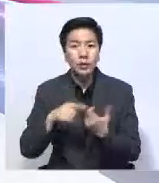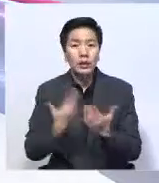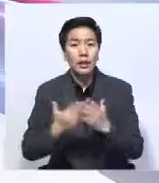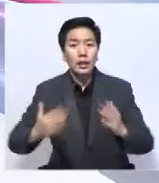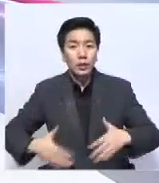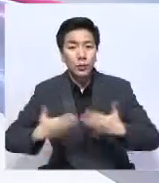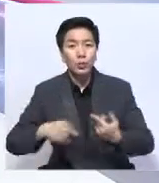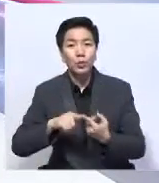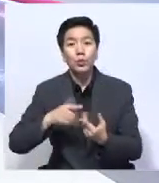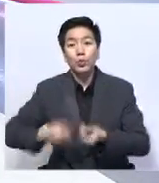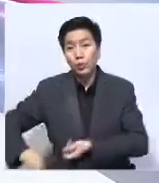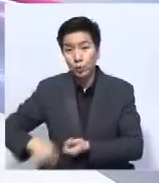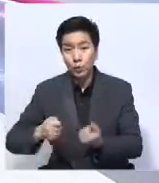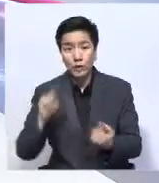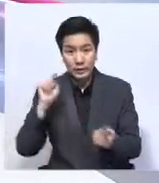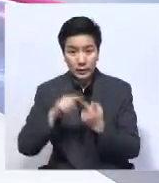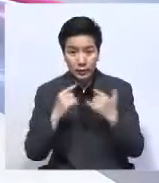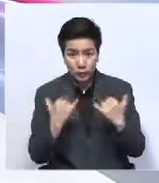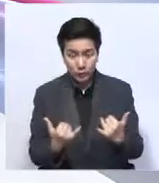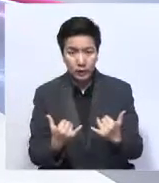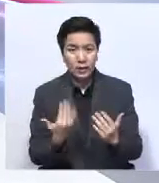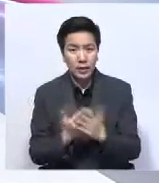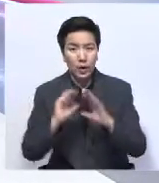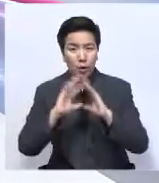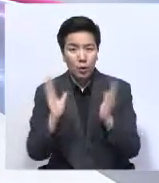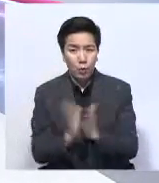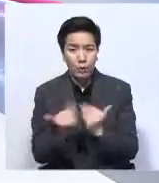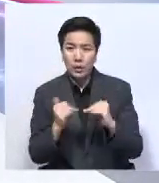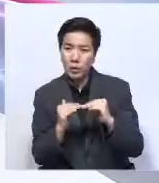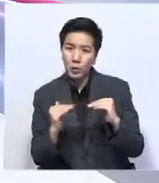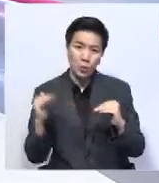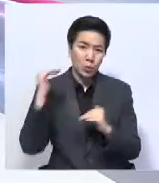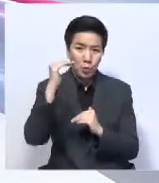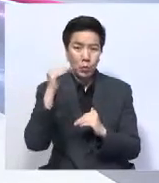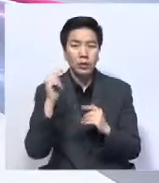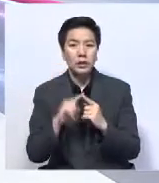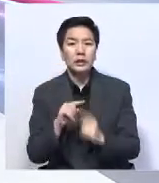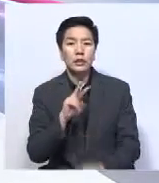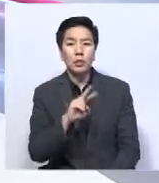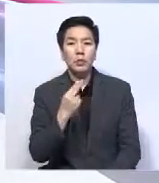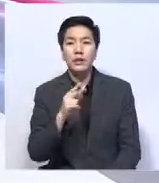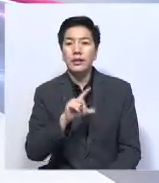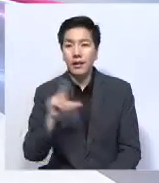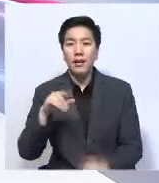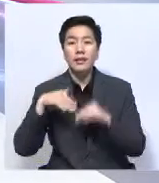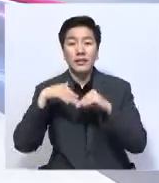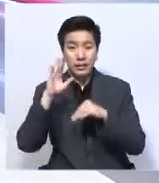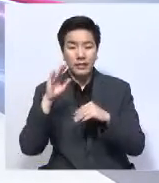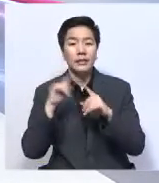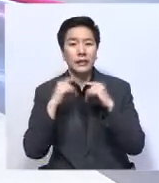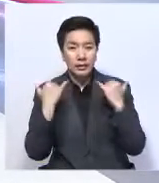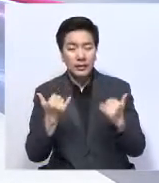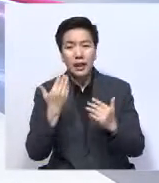ช่นรายได้ของช่วงเทศกาลสงกรานต์จนถึงวันนี้นะคะทั้งหมดแล้วเนี่ยสูงขึ้นจากที่ตั้งเป้าเอาไว้กว่า 20,000 ล้านบาทเลยนะคะ